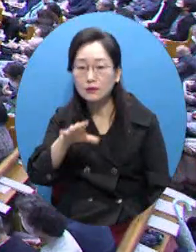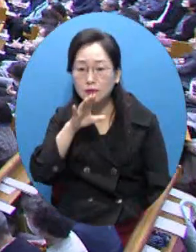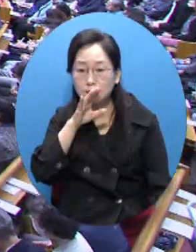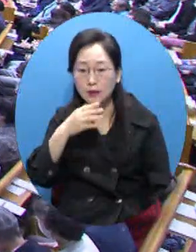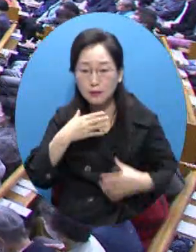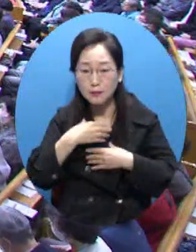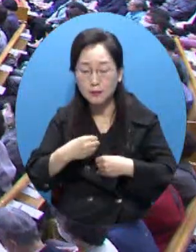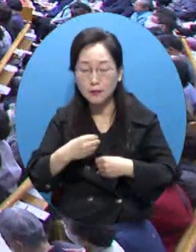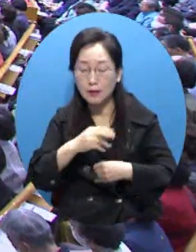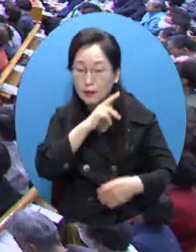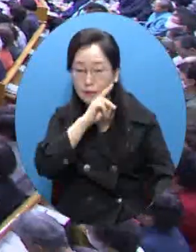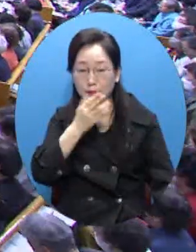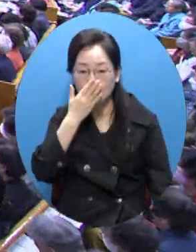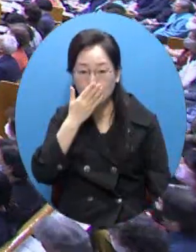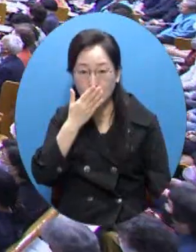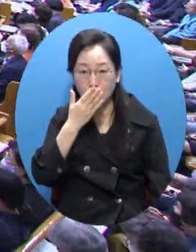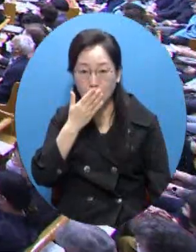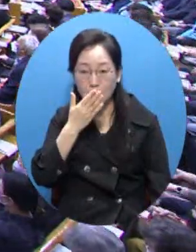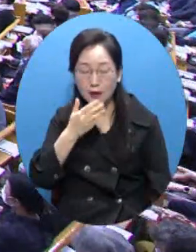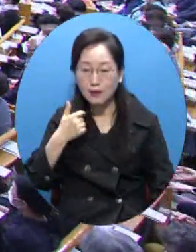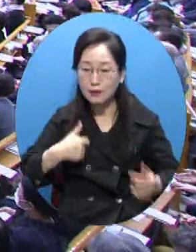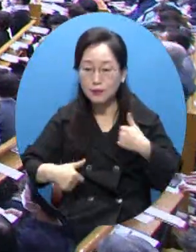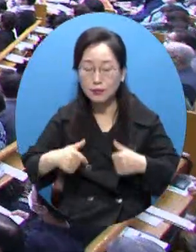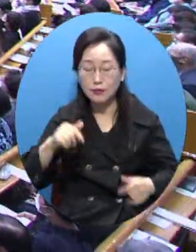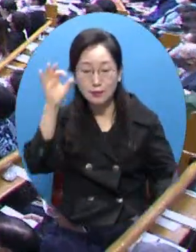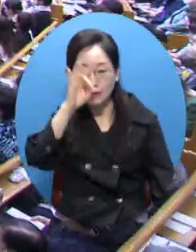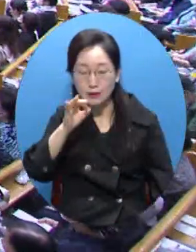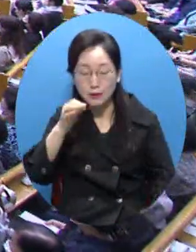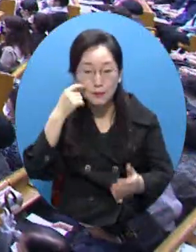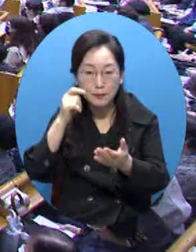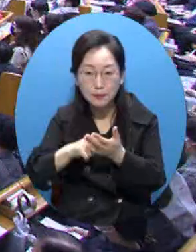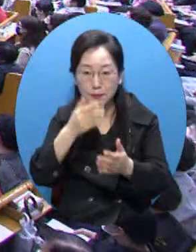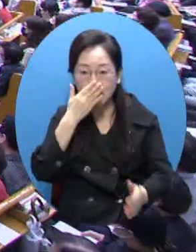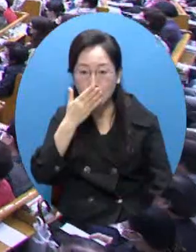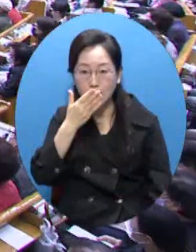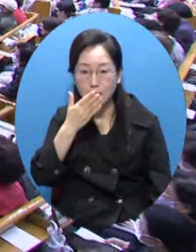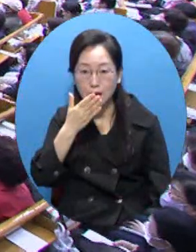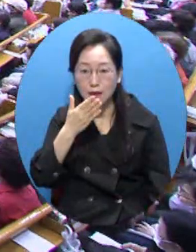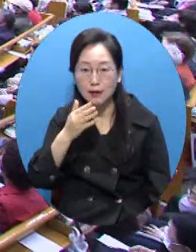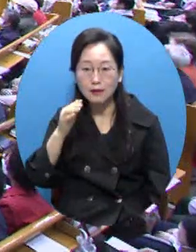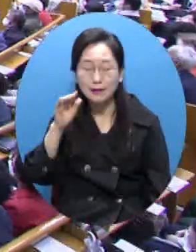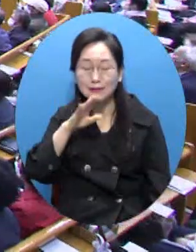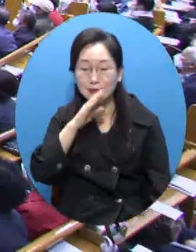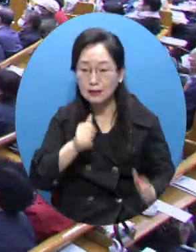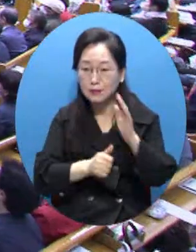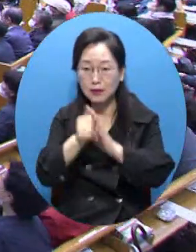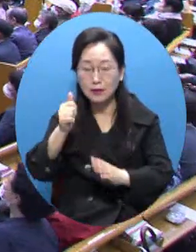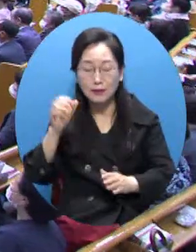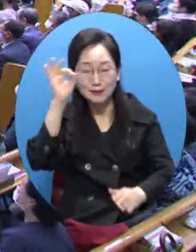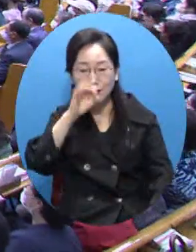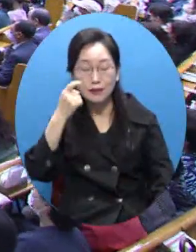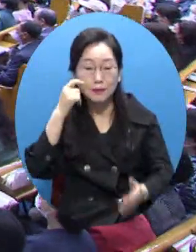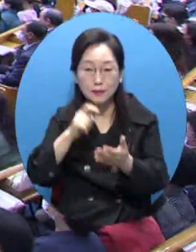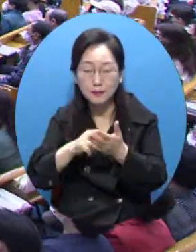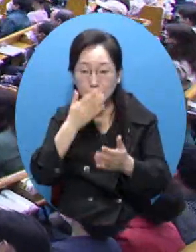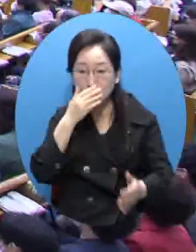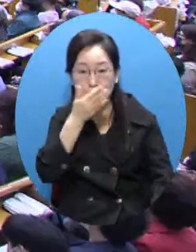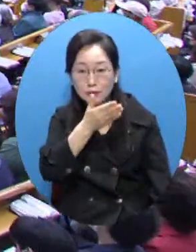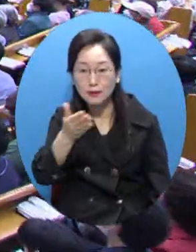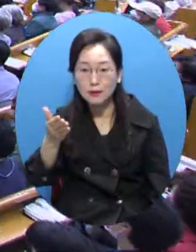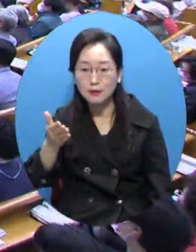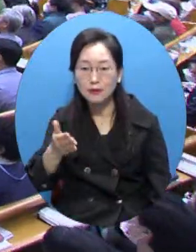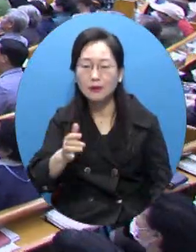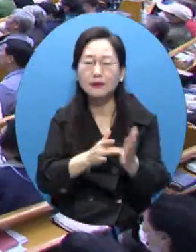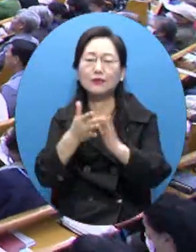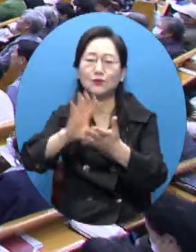수가 있습니까? 어디에서 참된 기쁨을 찾을 수가 있습니까? 어디에서 참된 희망을 찾을 수가 있겠습니까? 우리의 구세주